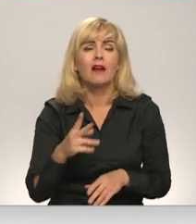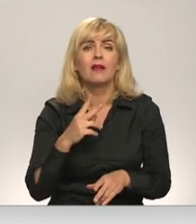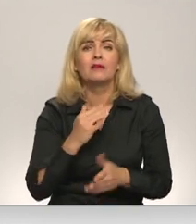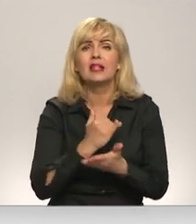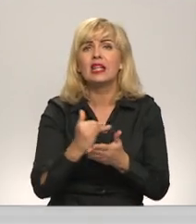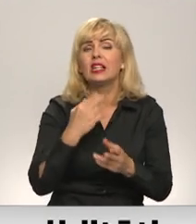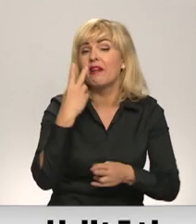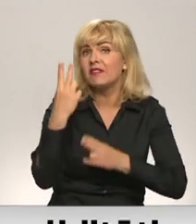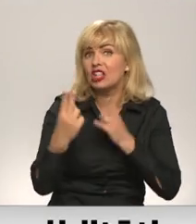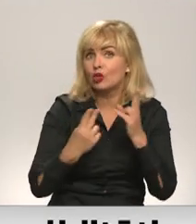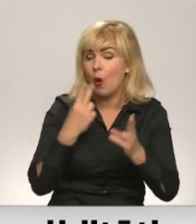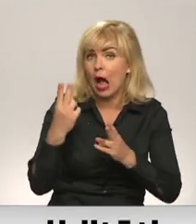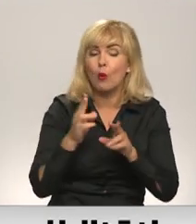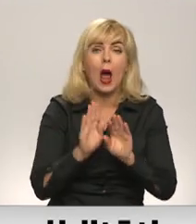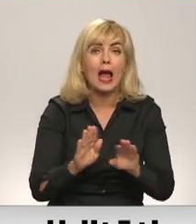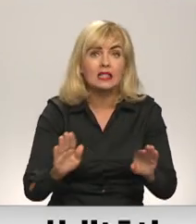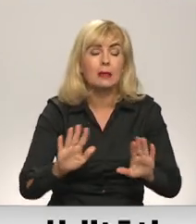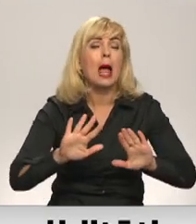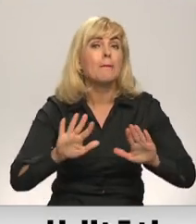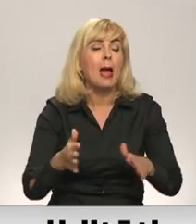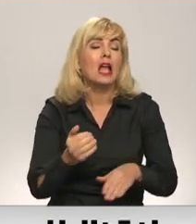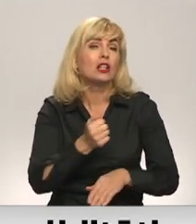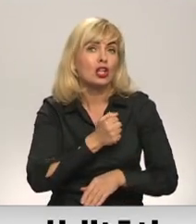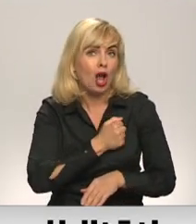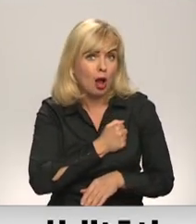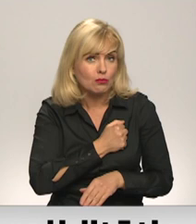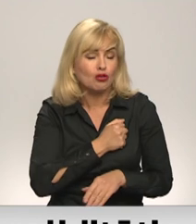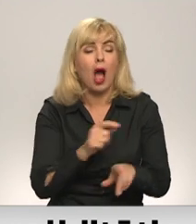redzami eksponāti, bet diemžēl arī